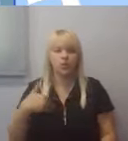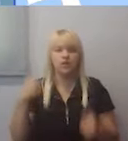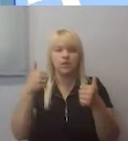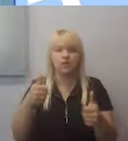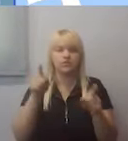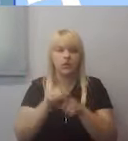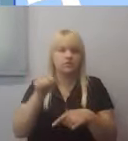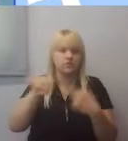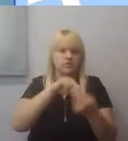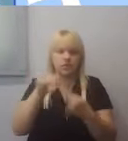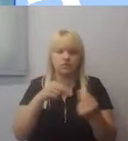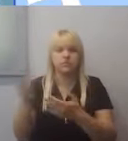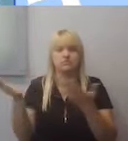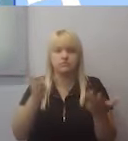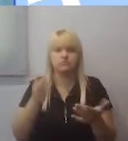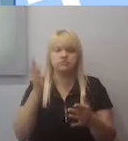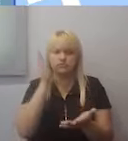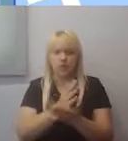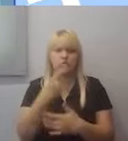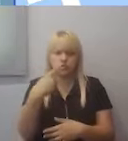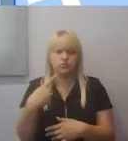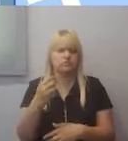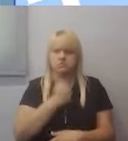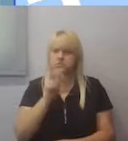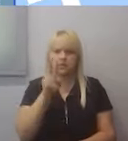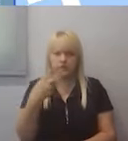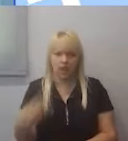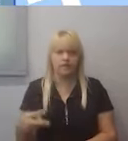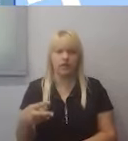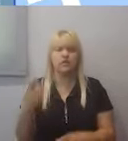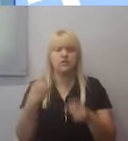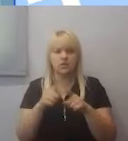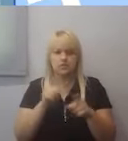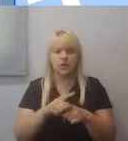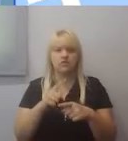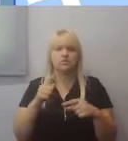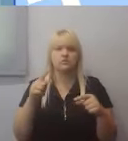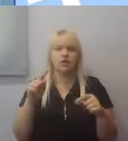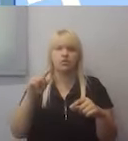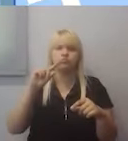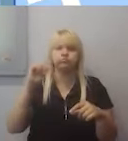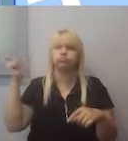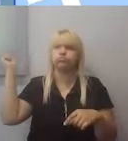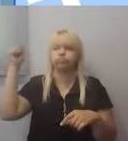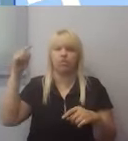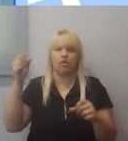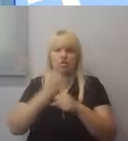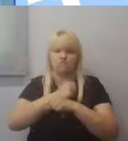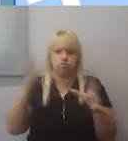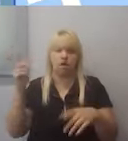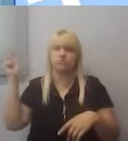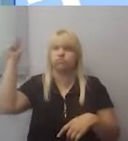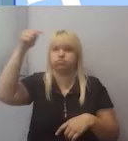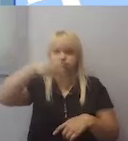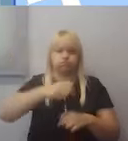no tiešas runas jo bumbas aplinkus nelido ja un šīs šīs lietas ir patiesi